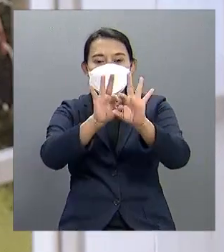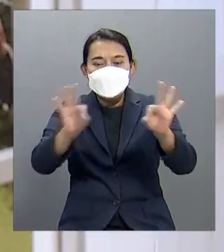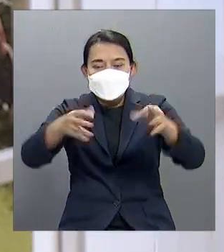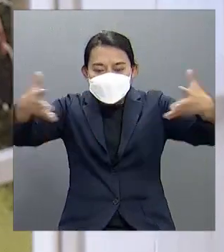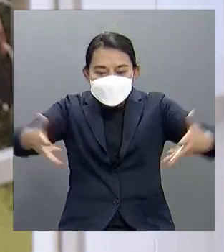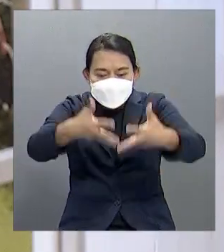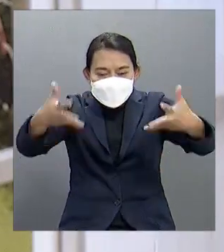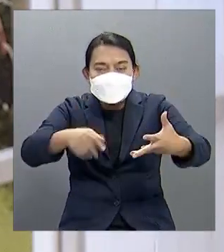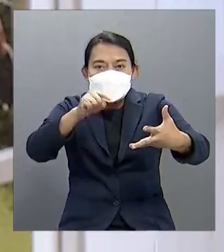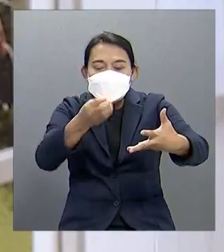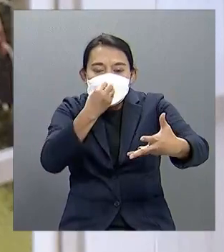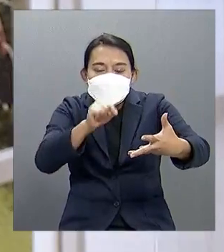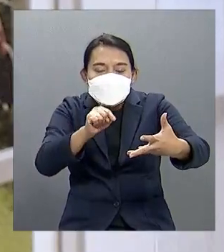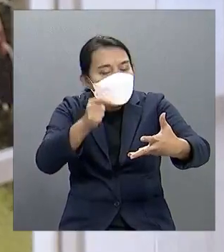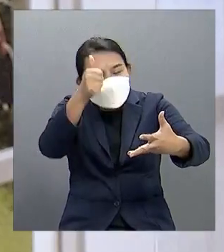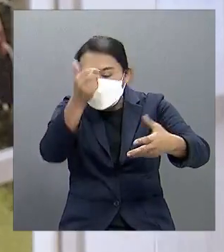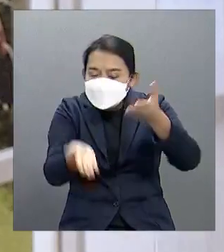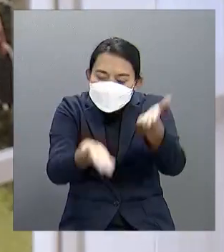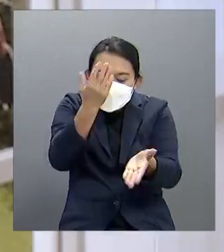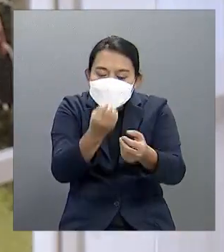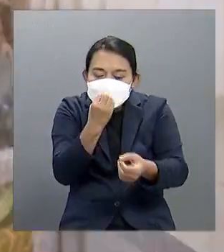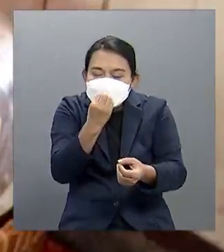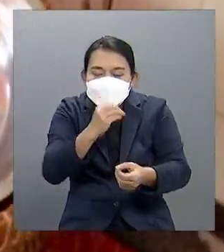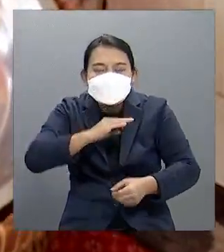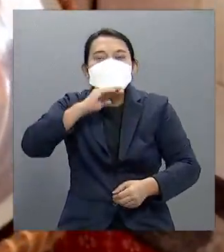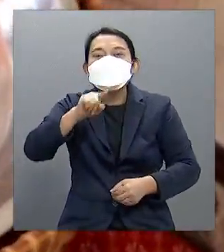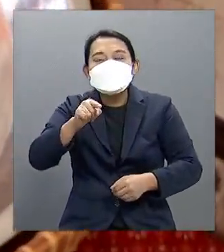จุกๆเดินกลับบ้านไหวกันหรือเปล่าไม่รู้ไปดูกันหน่อยสิครับ